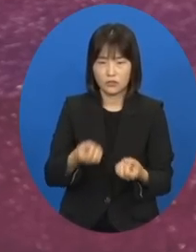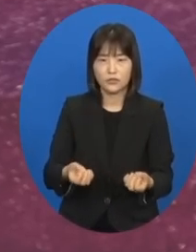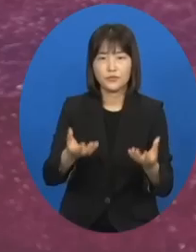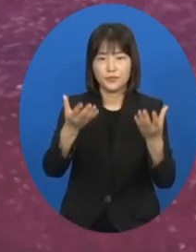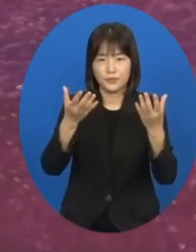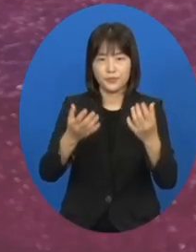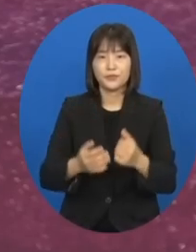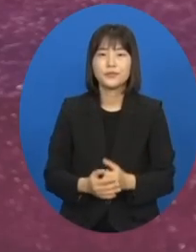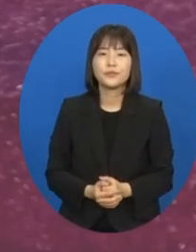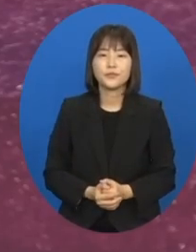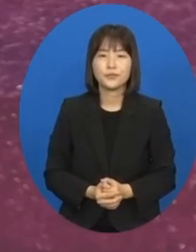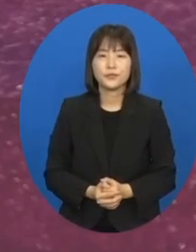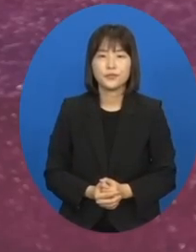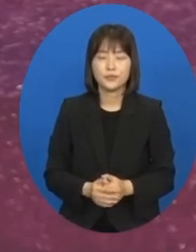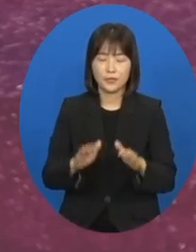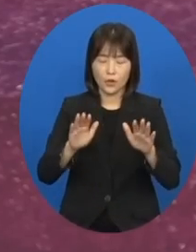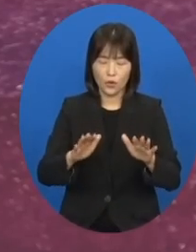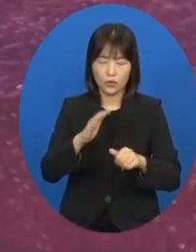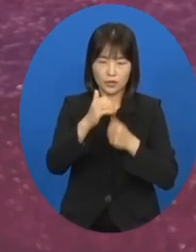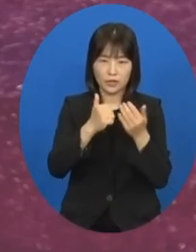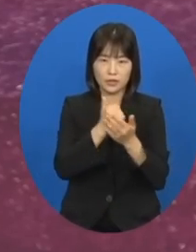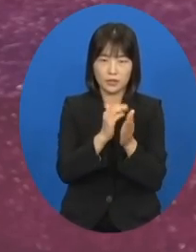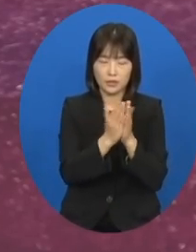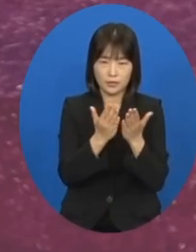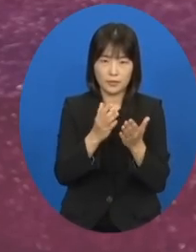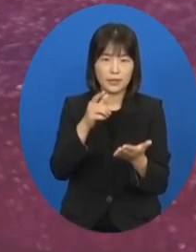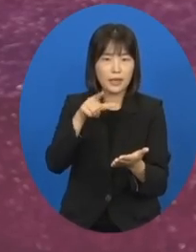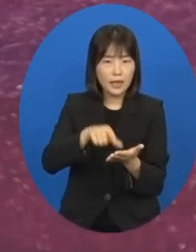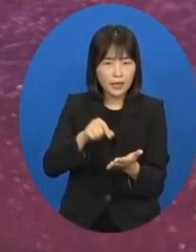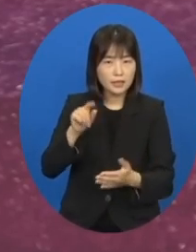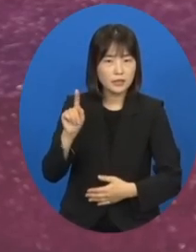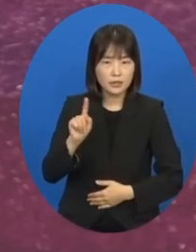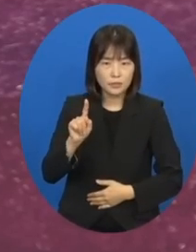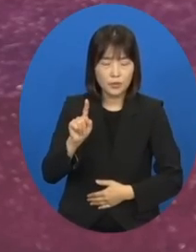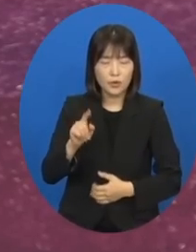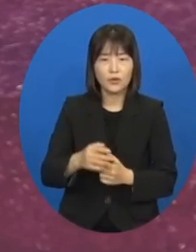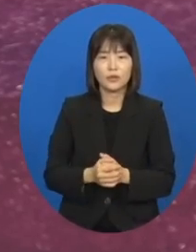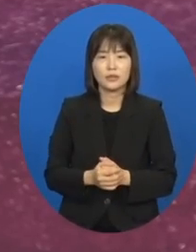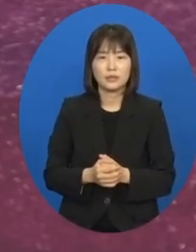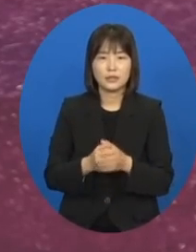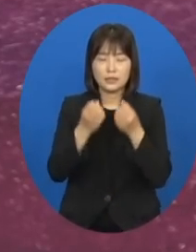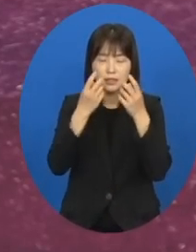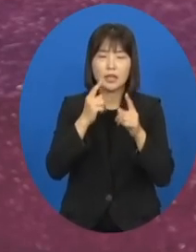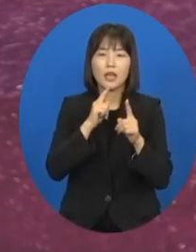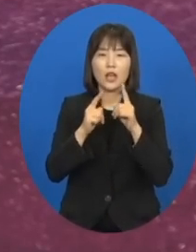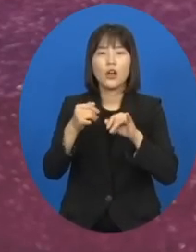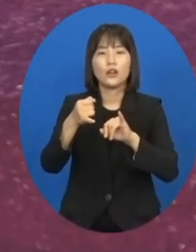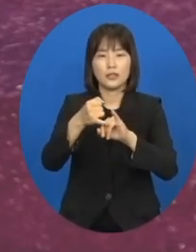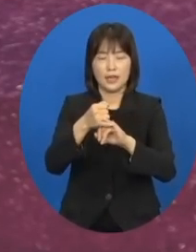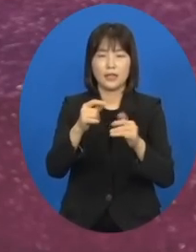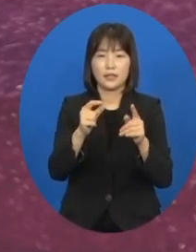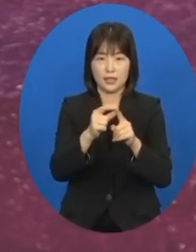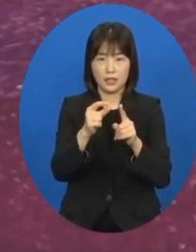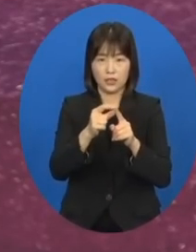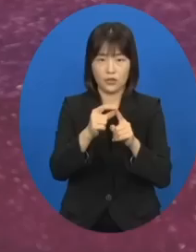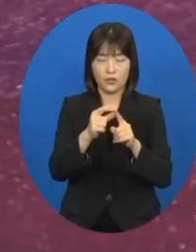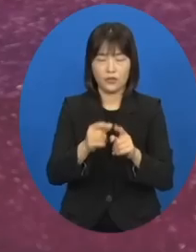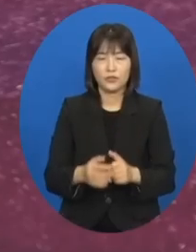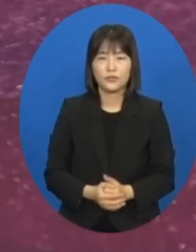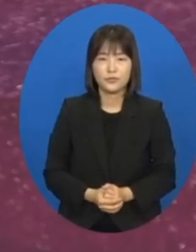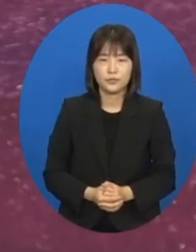축원드립니다 오늘 본문의 핵심 키워드가 있다면 바로 새 언약이라는 단어입니다 새 언약